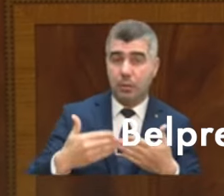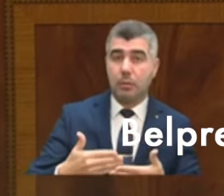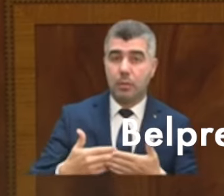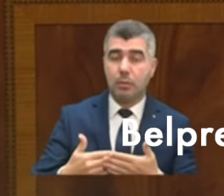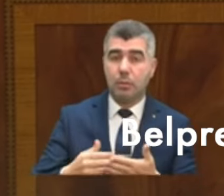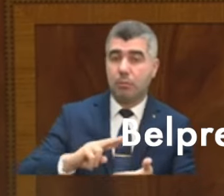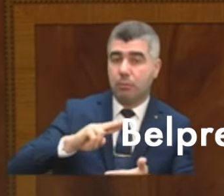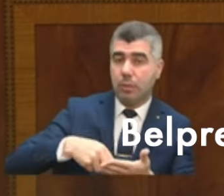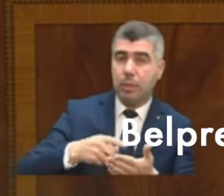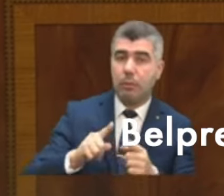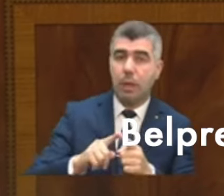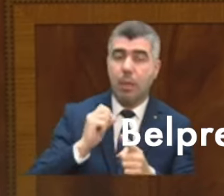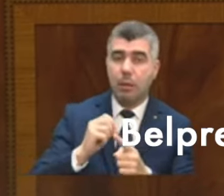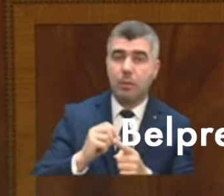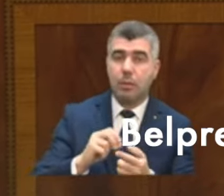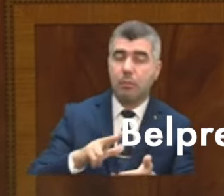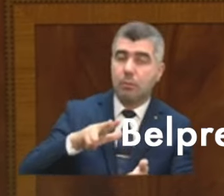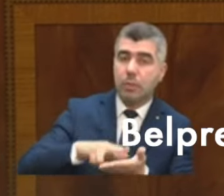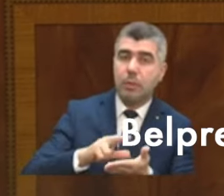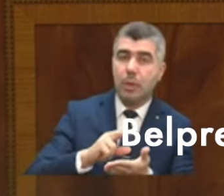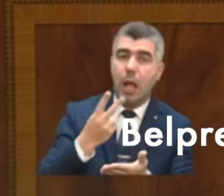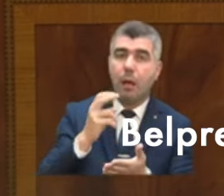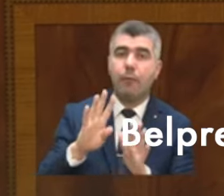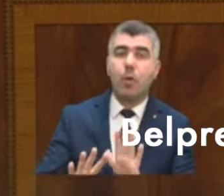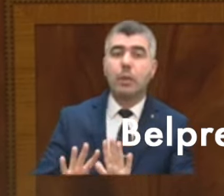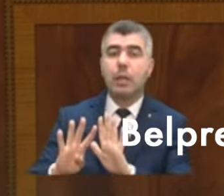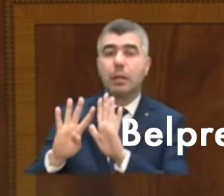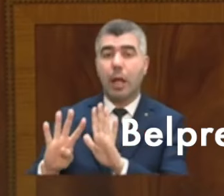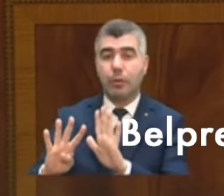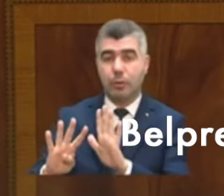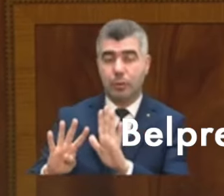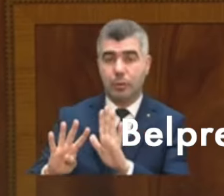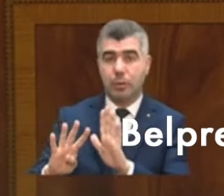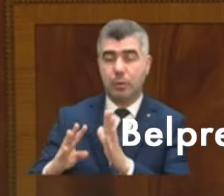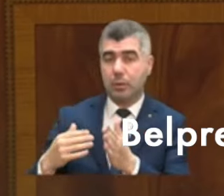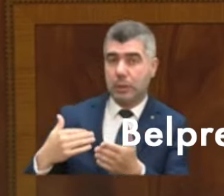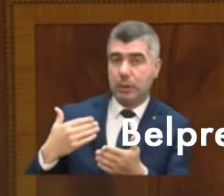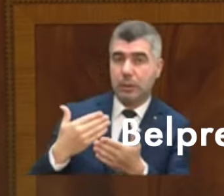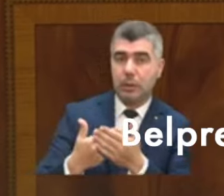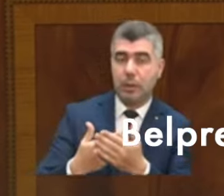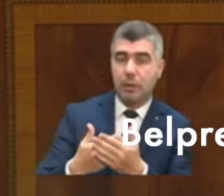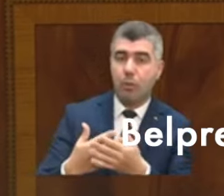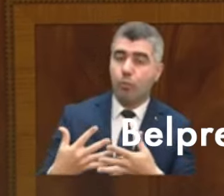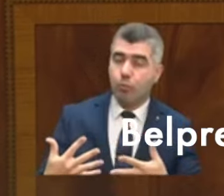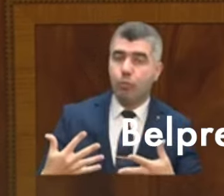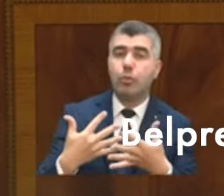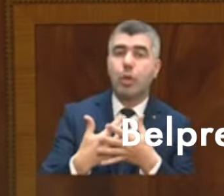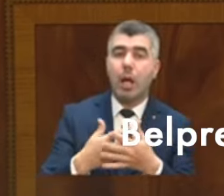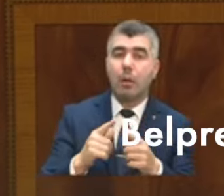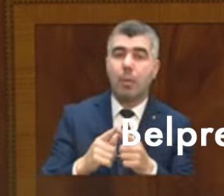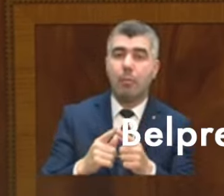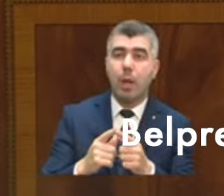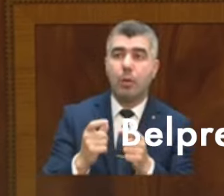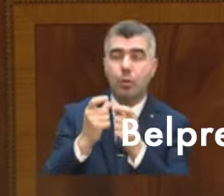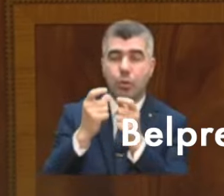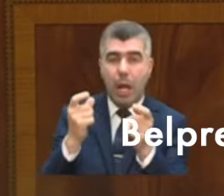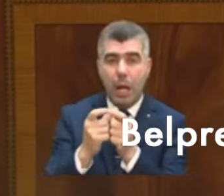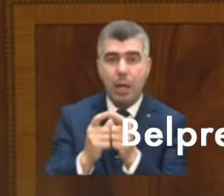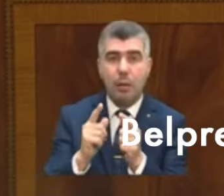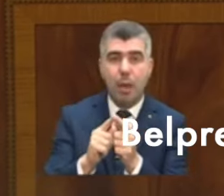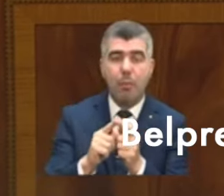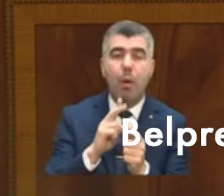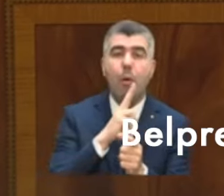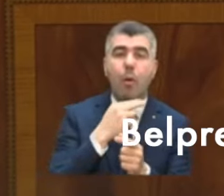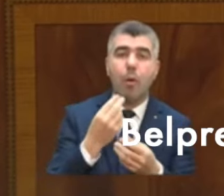اعتمدتها بلادنا منذ 2019 بمنطق الشراكه ما بين القطاعين العام والخاص من اجل تمويل الاوراش